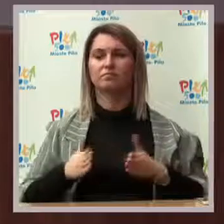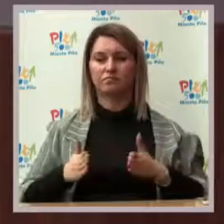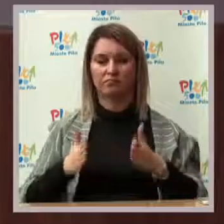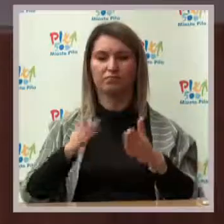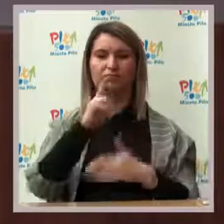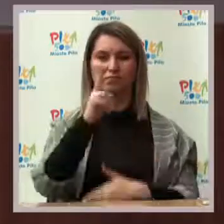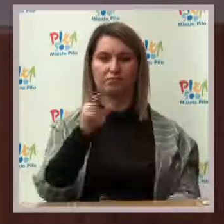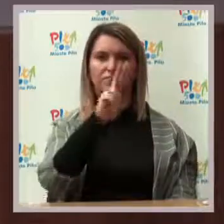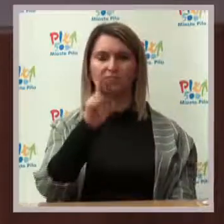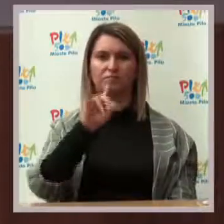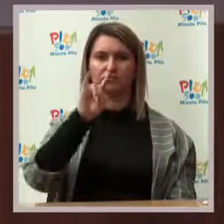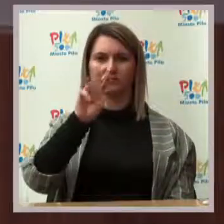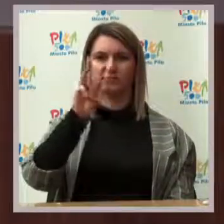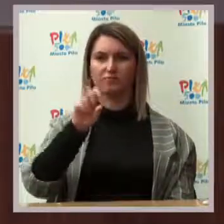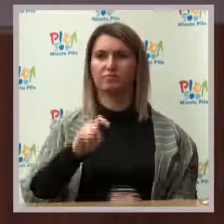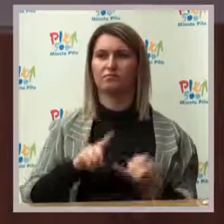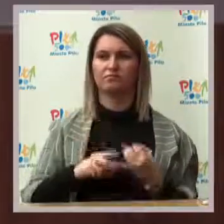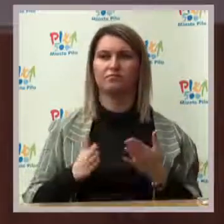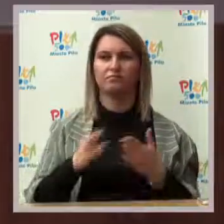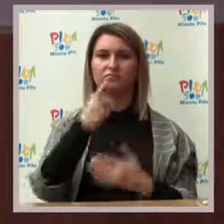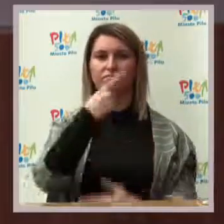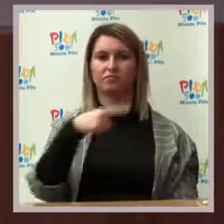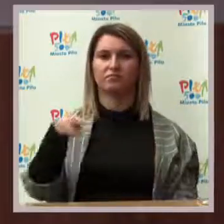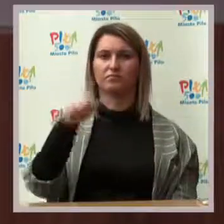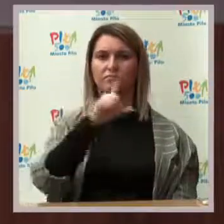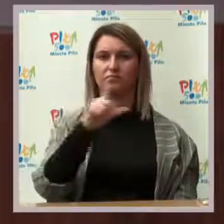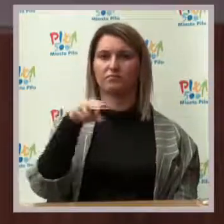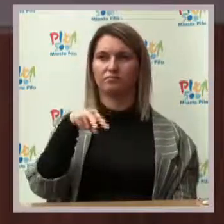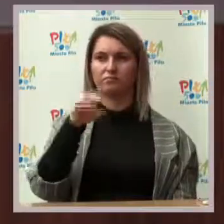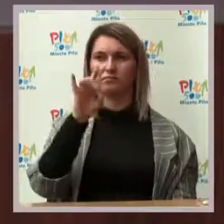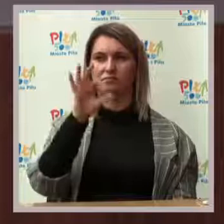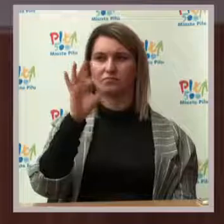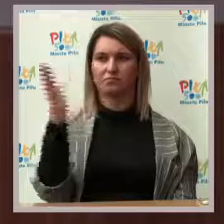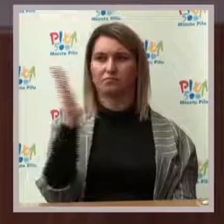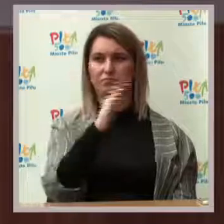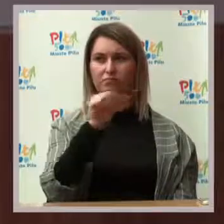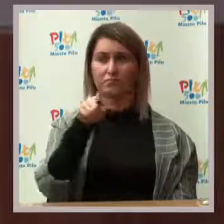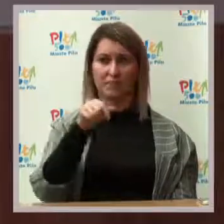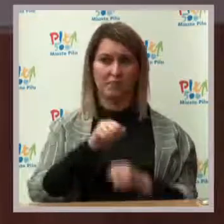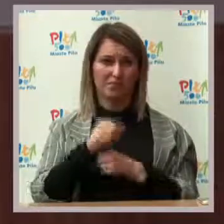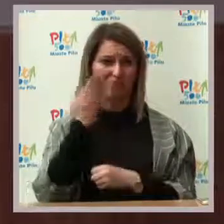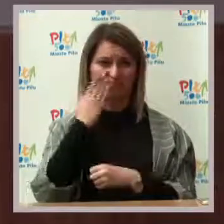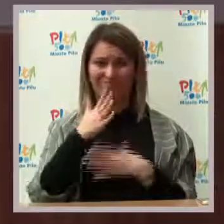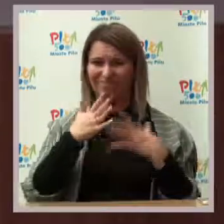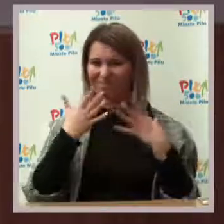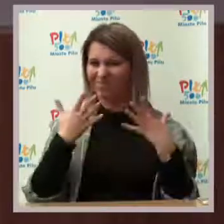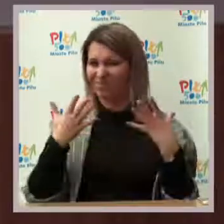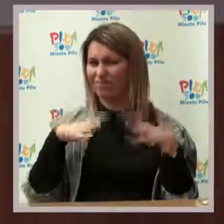i Długosza. Ten rejon to potwornie duże pieniądze, jeżeli chodzi o